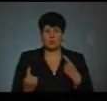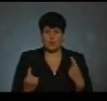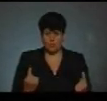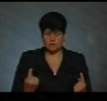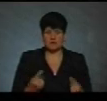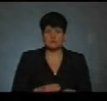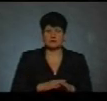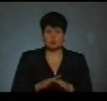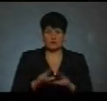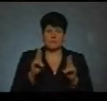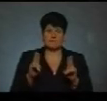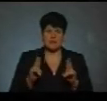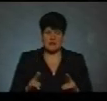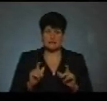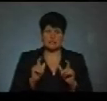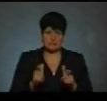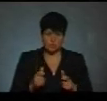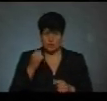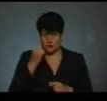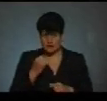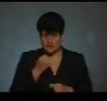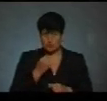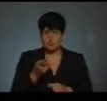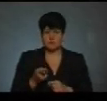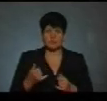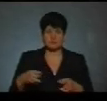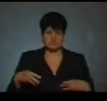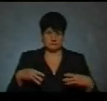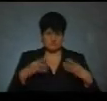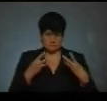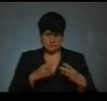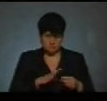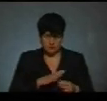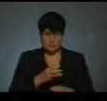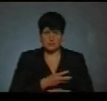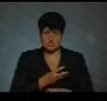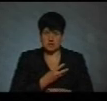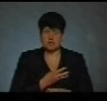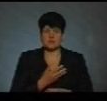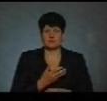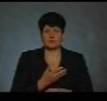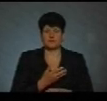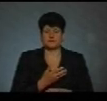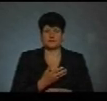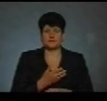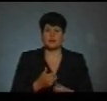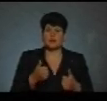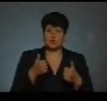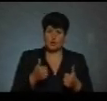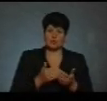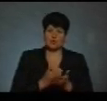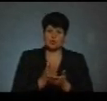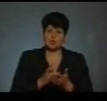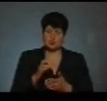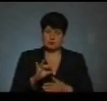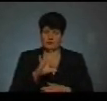і дотримуватися правил карантину. Я дякую, що вийшли до нас на зв'язок. Бажаємо так доброї служби,